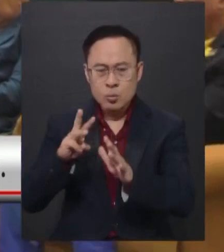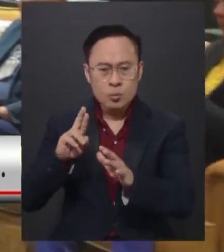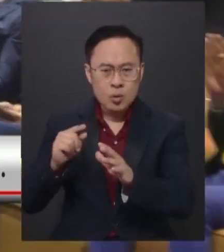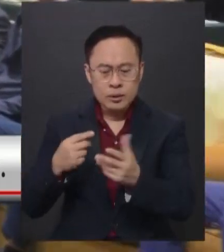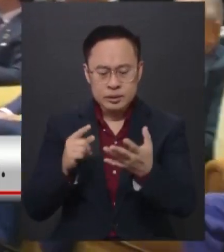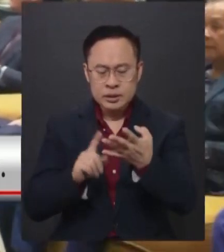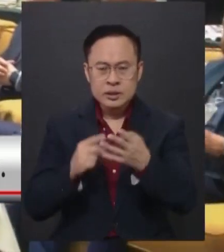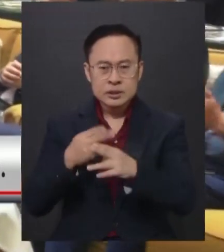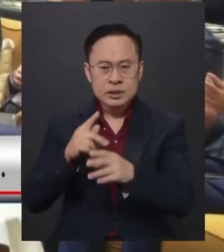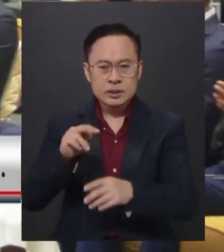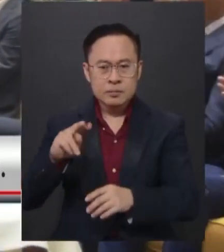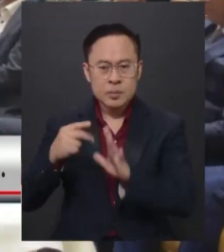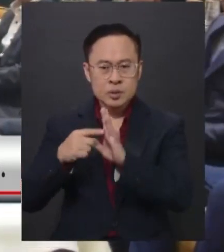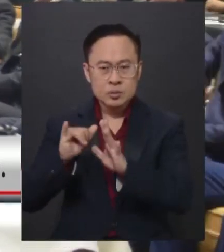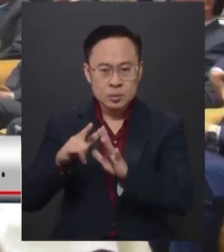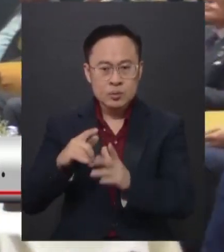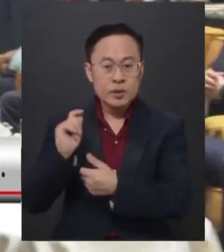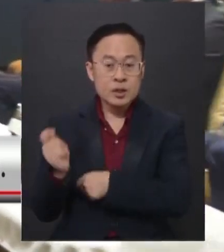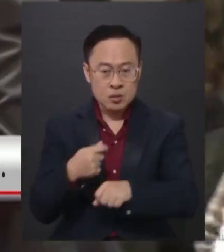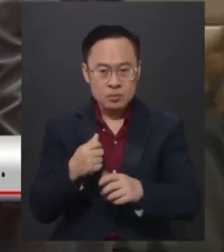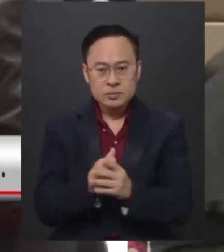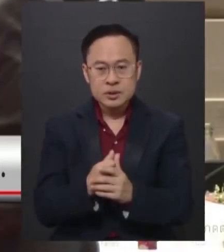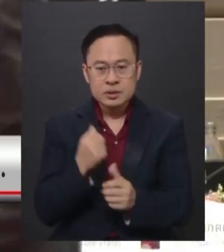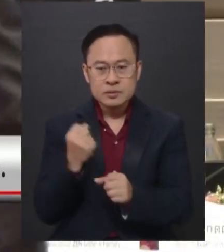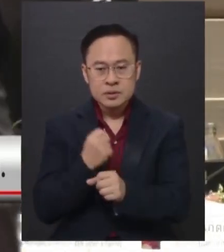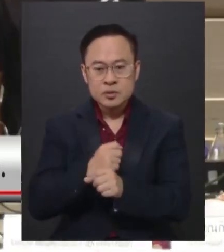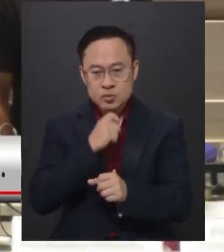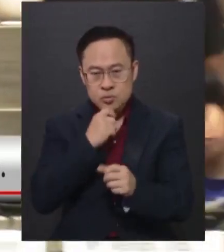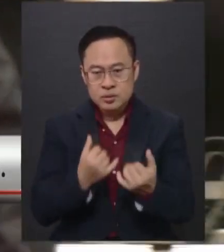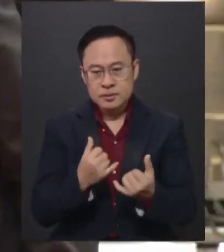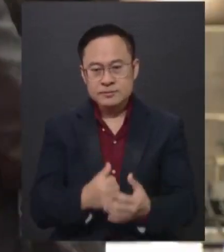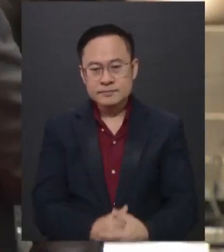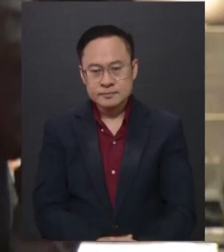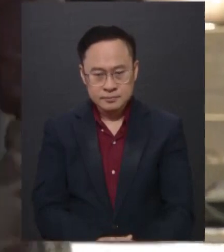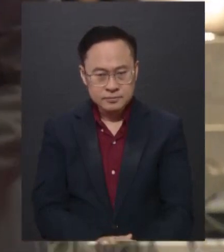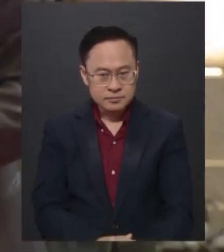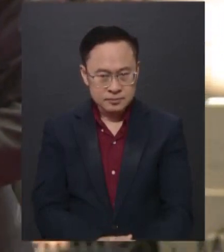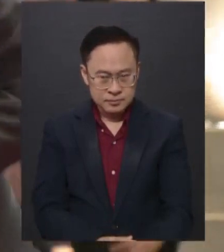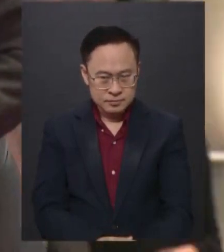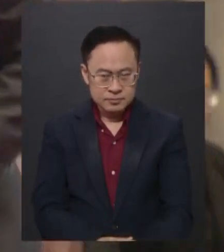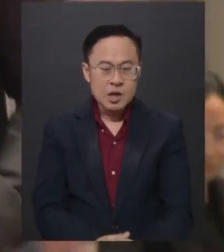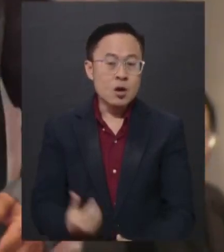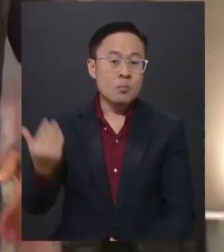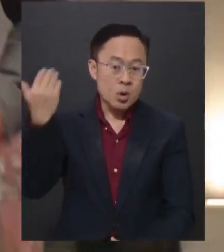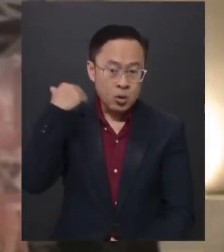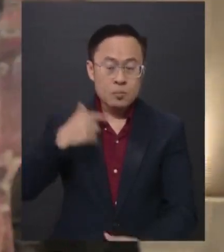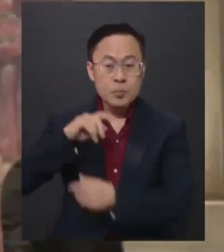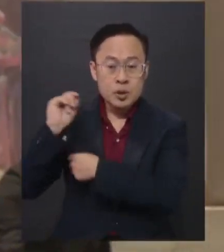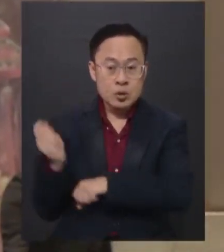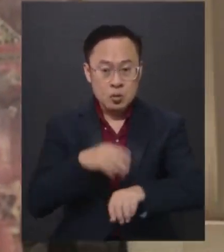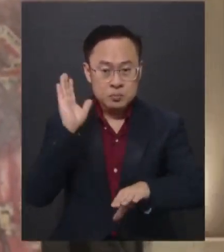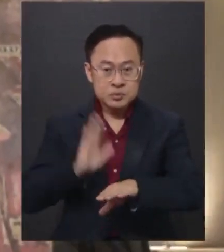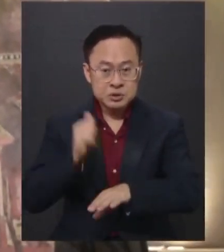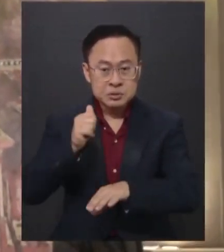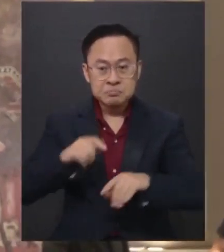ธรรมนูญศรีโรจน์เข้าร่วมการแข่งขันในครั้งนี้ครับมีผู้ชื่อมาแต่ละคนนี่ก็เป็นอดีตโปรกอล์ฟที่สร้